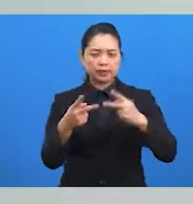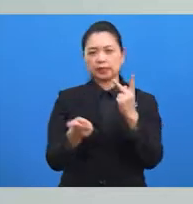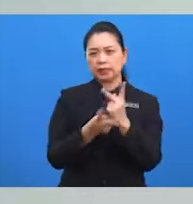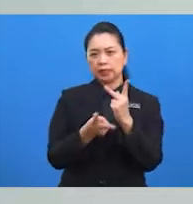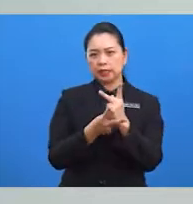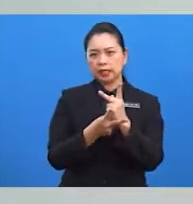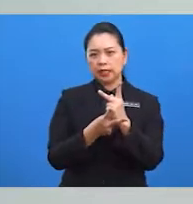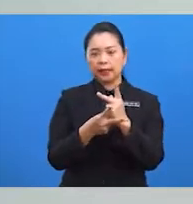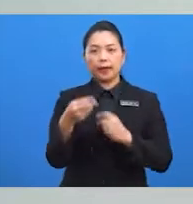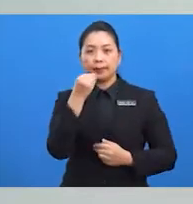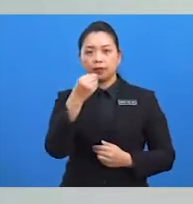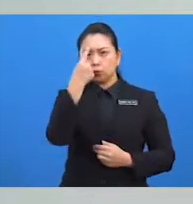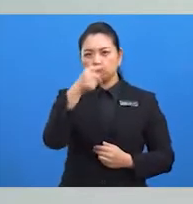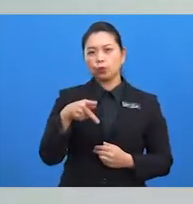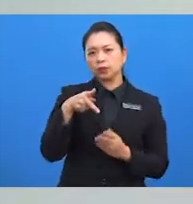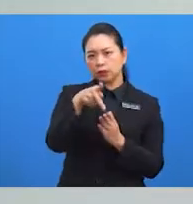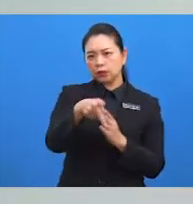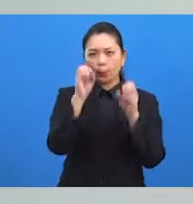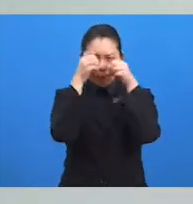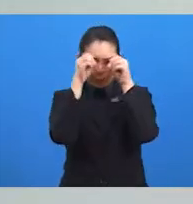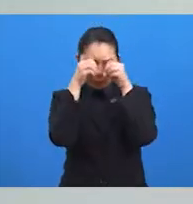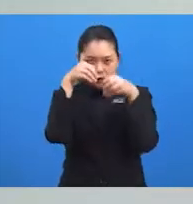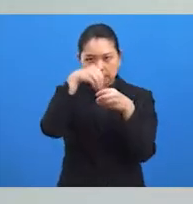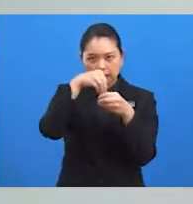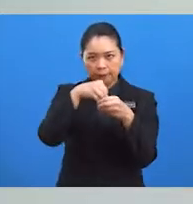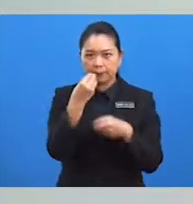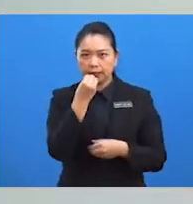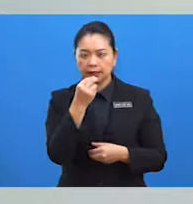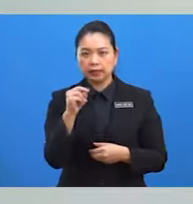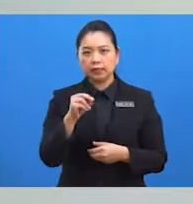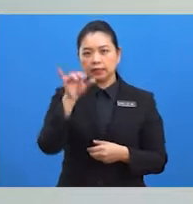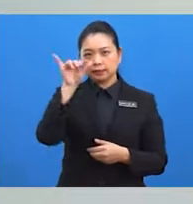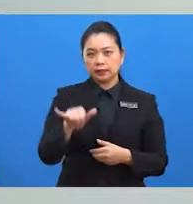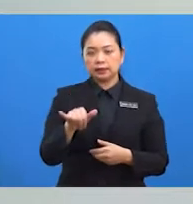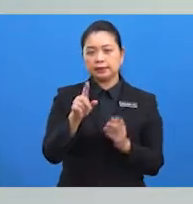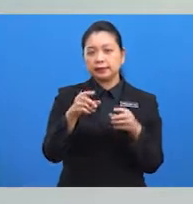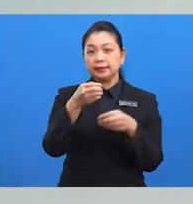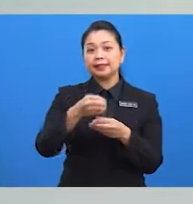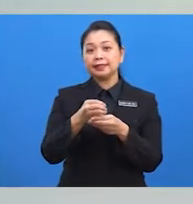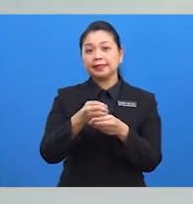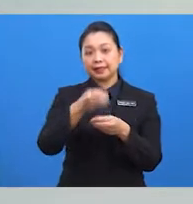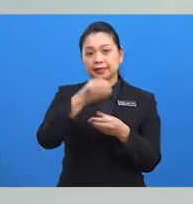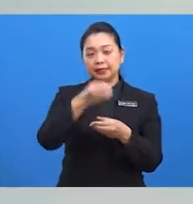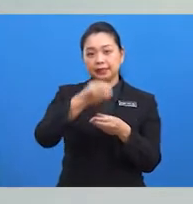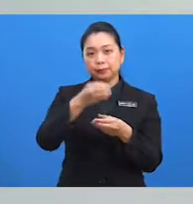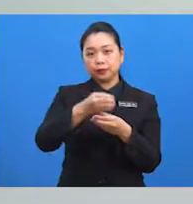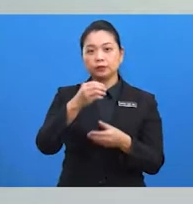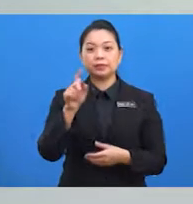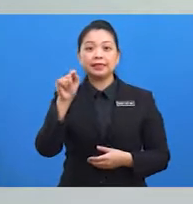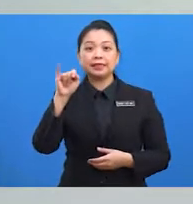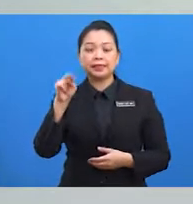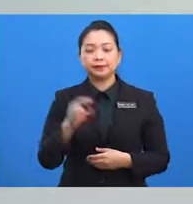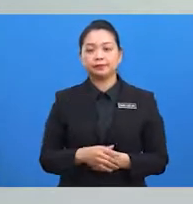bagi membunuh mikro dalam makanan yang dipimpin atau dibetulkan supaya makanan